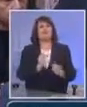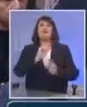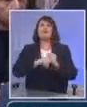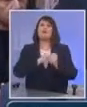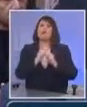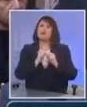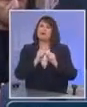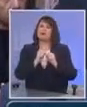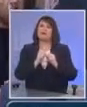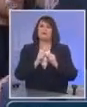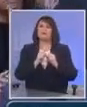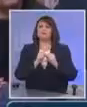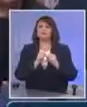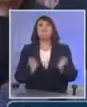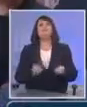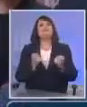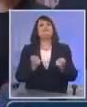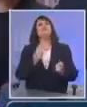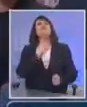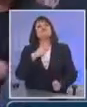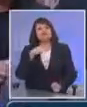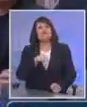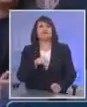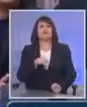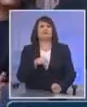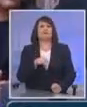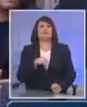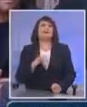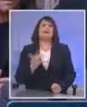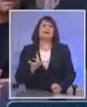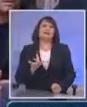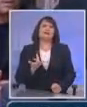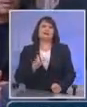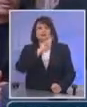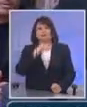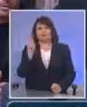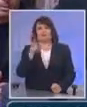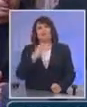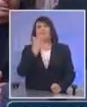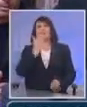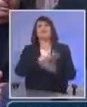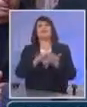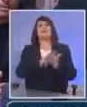προσπαθώντας να γίνει αρεστή ότι καταργεί το μάθημα των θρησκευτικών.